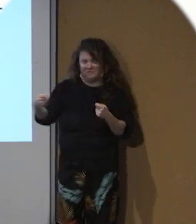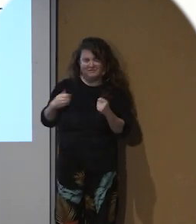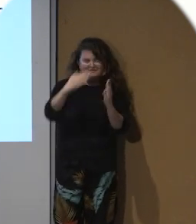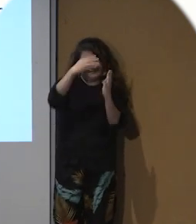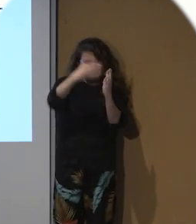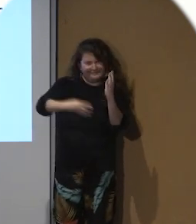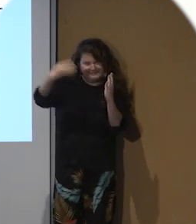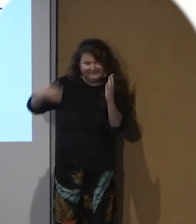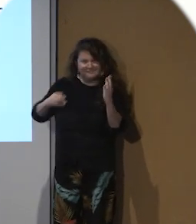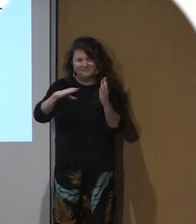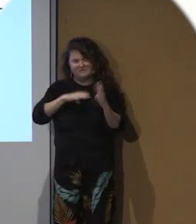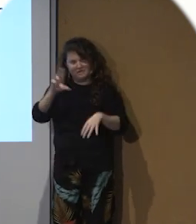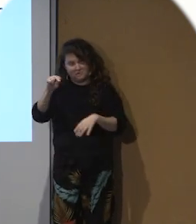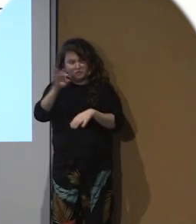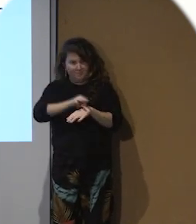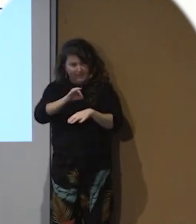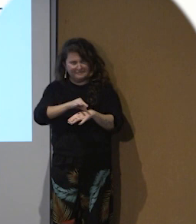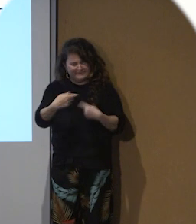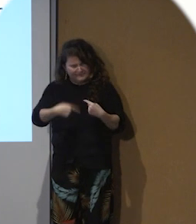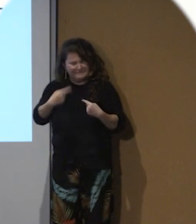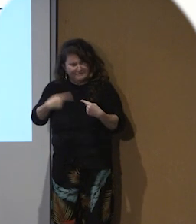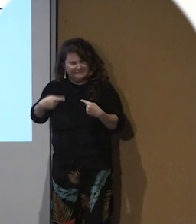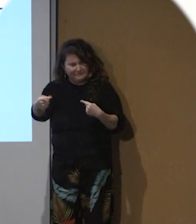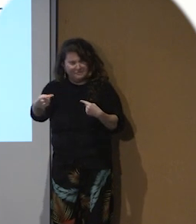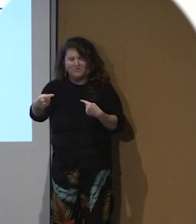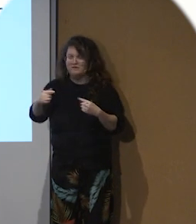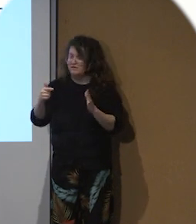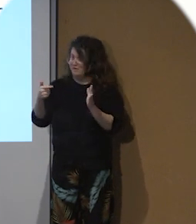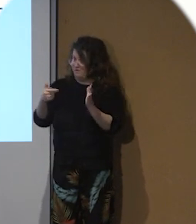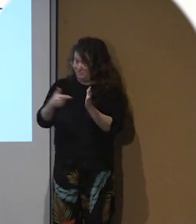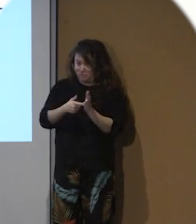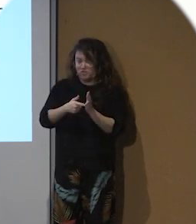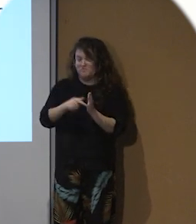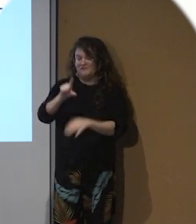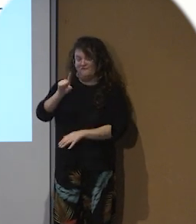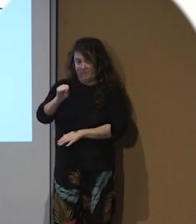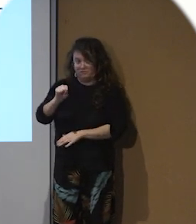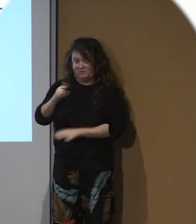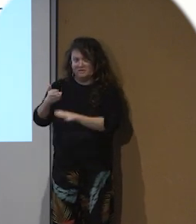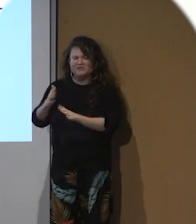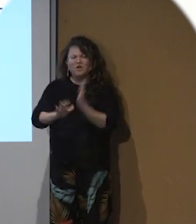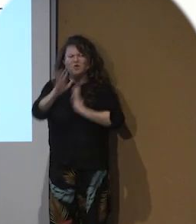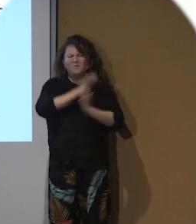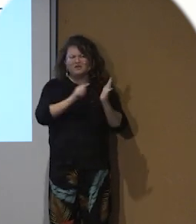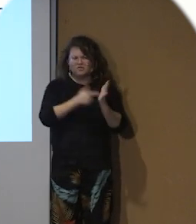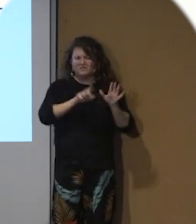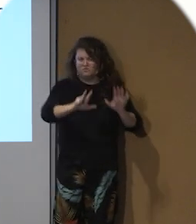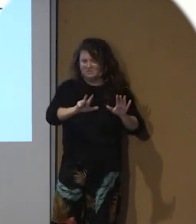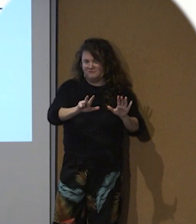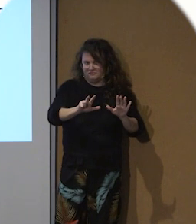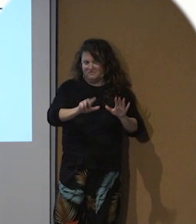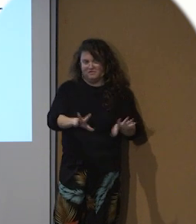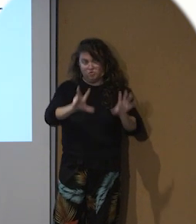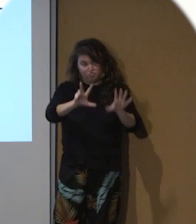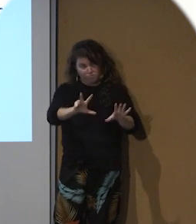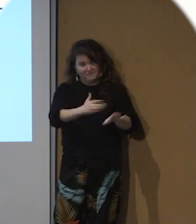le chiffre de 2020. En 2008, il y avait 8 millions de